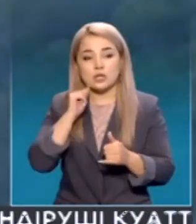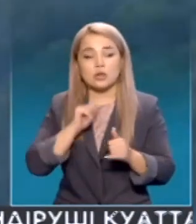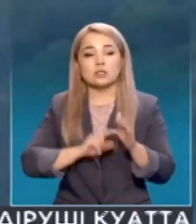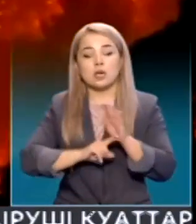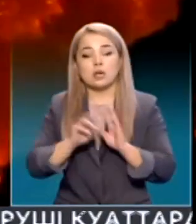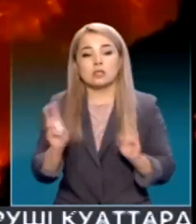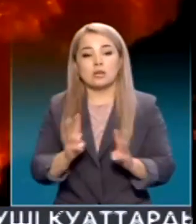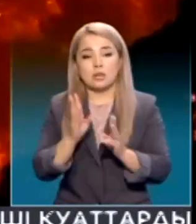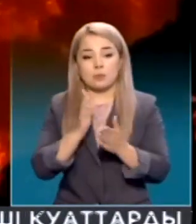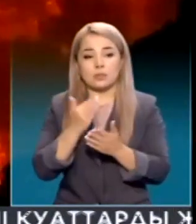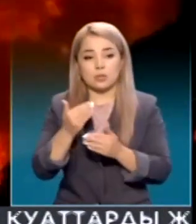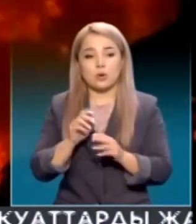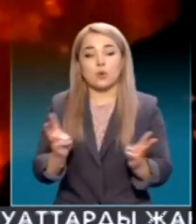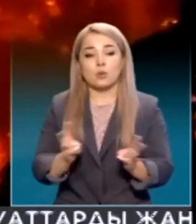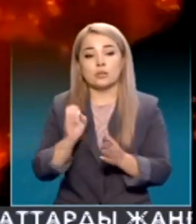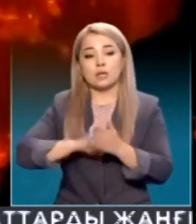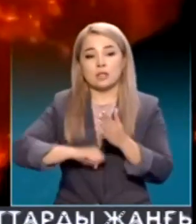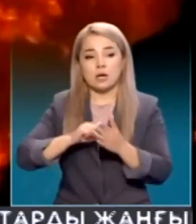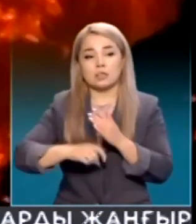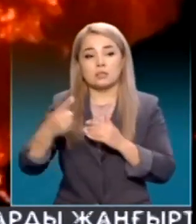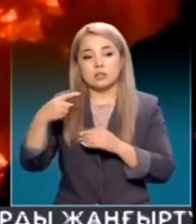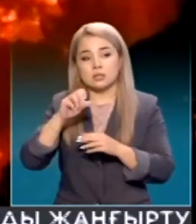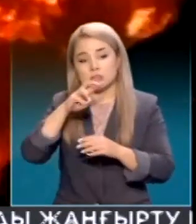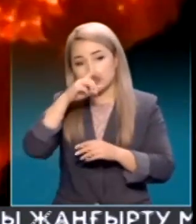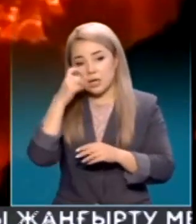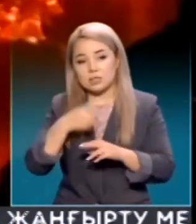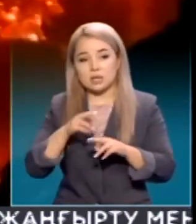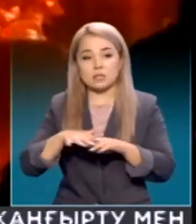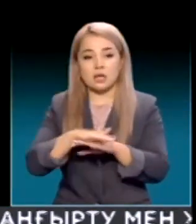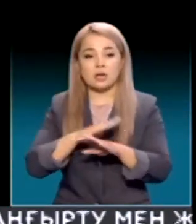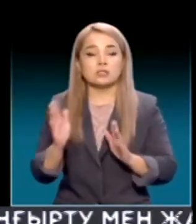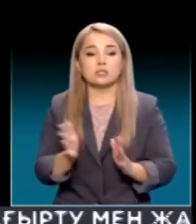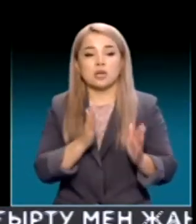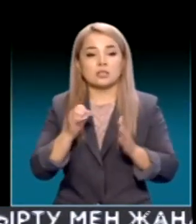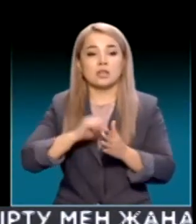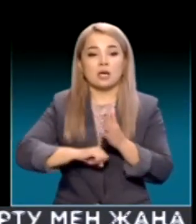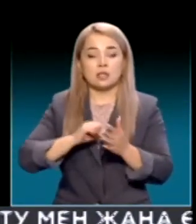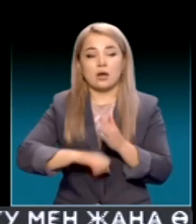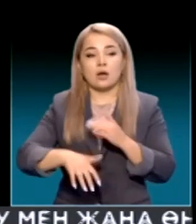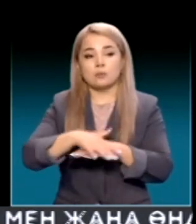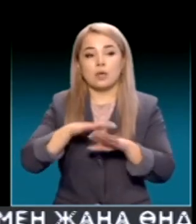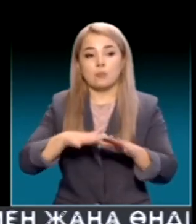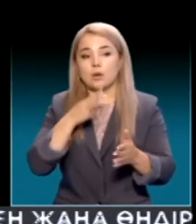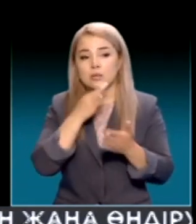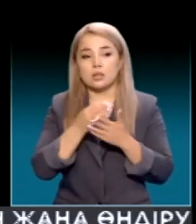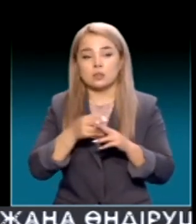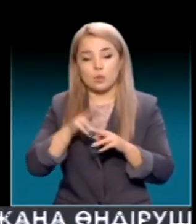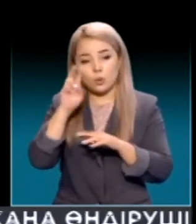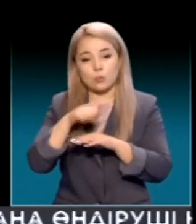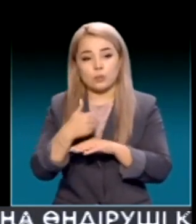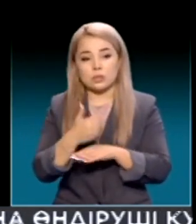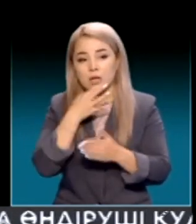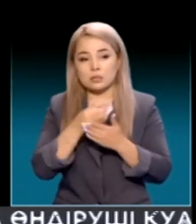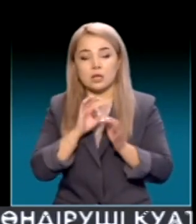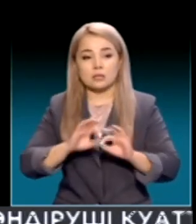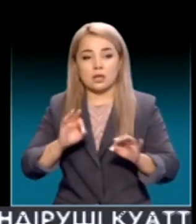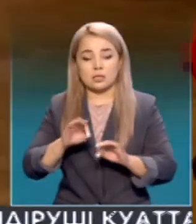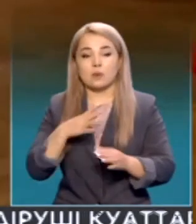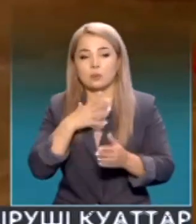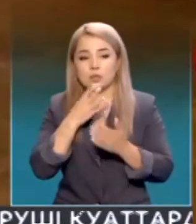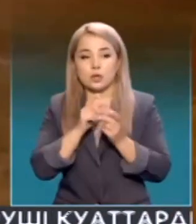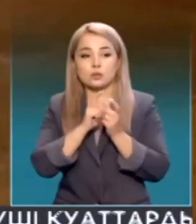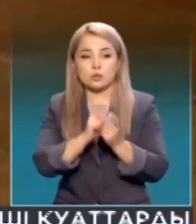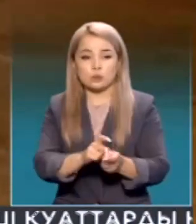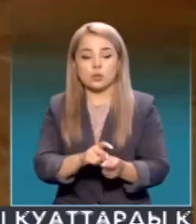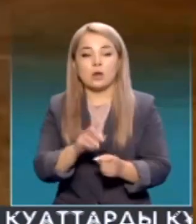бастады. Өрттің өрши түсуіне жаздың аптап ыстығы мен ұйтқыған жел себепші. Андалусия аймақтық үкіметтің мәлімдеуінше тілсіз жаумен